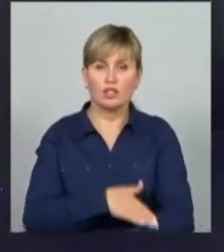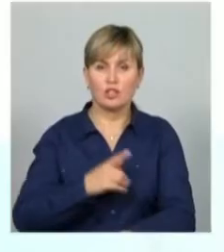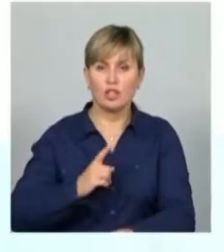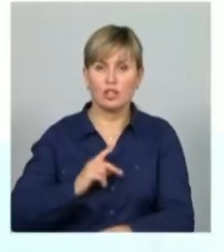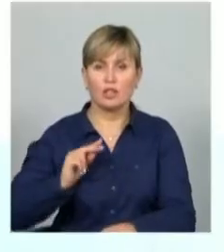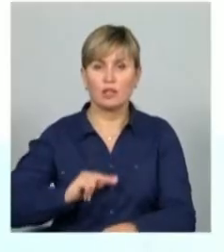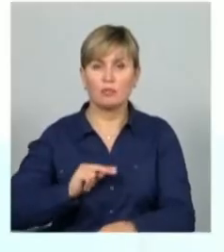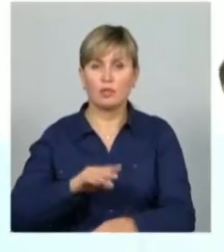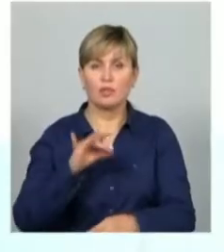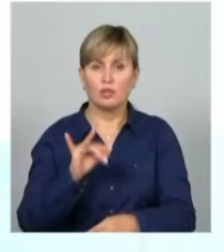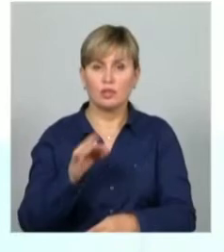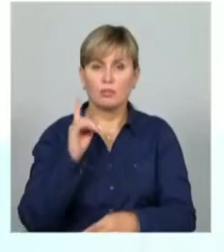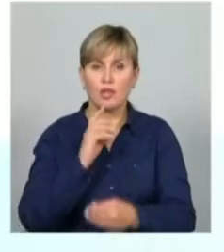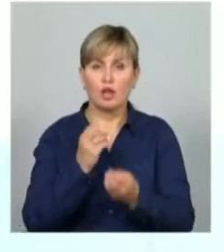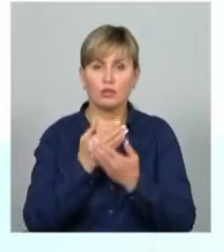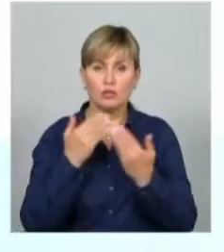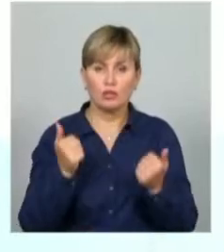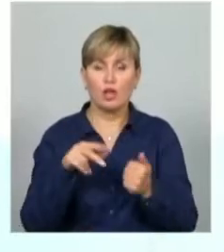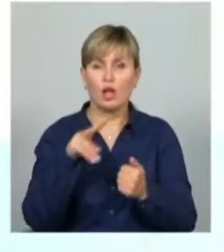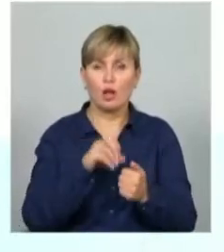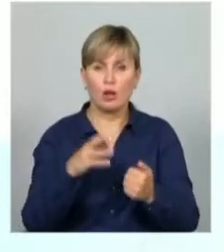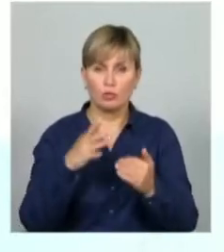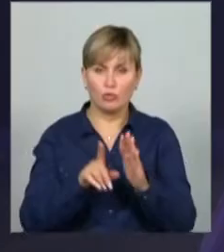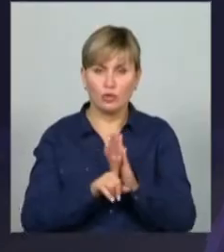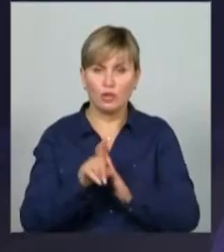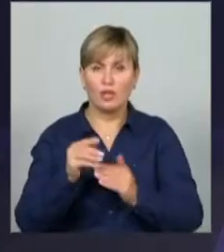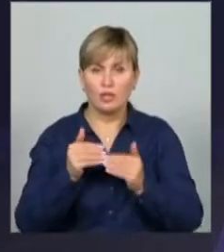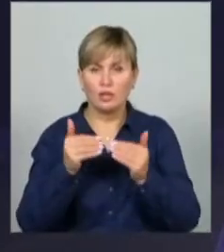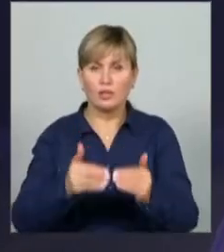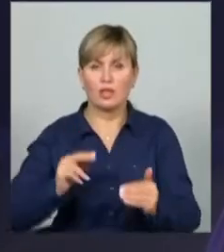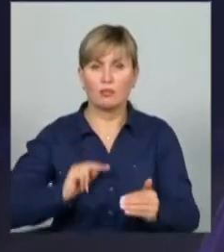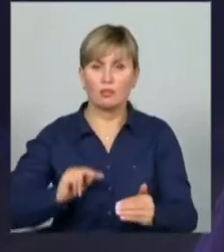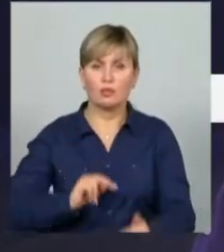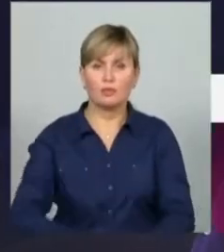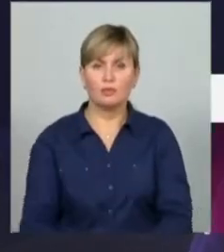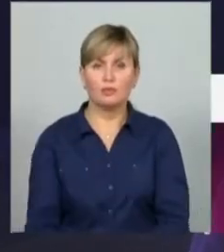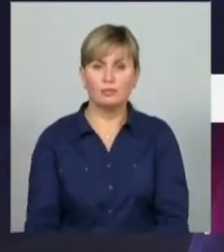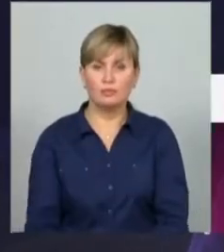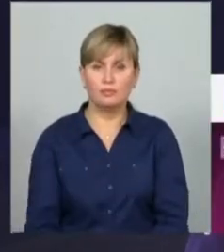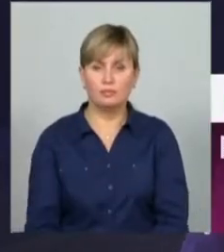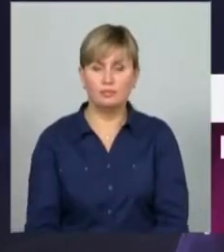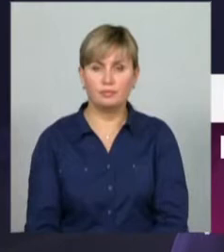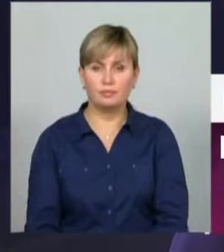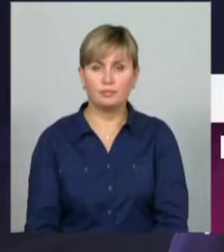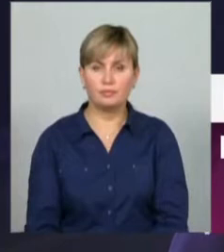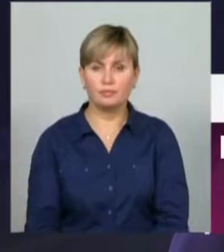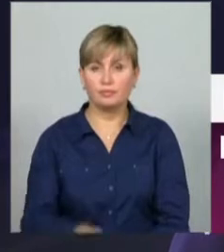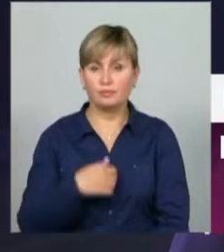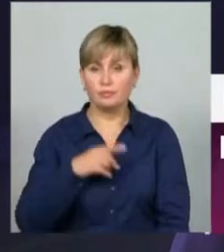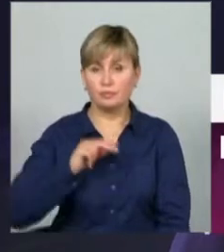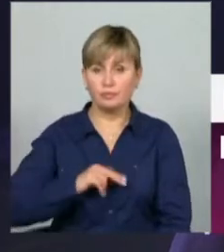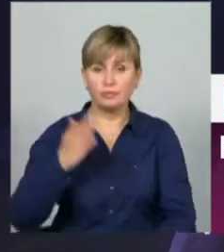работе. И хотя аншлагов пока нет, лед, как говорится, тронулся. Жарты жил кулеменде был, получим шесарама. Я проработал в